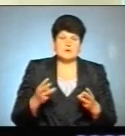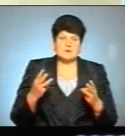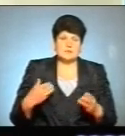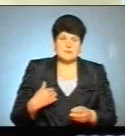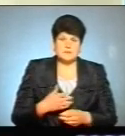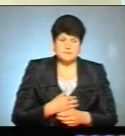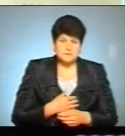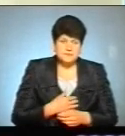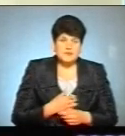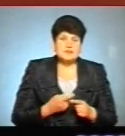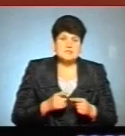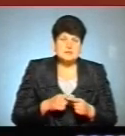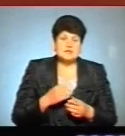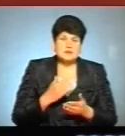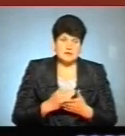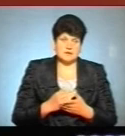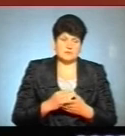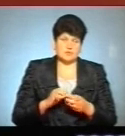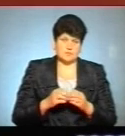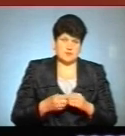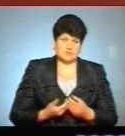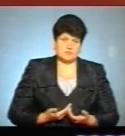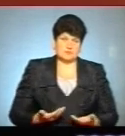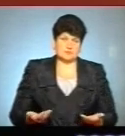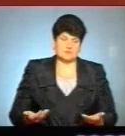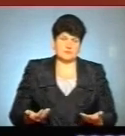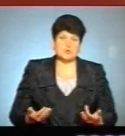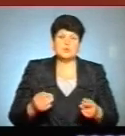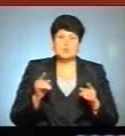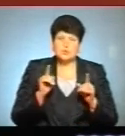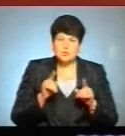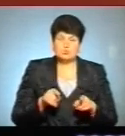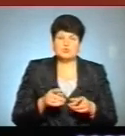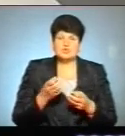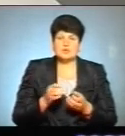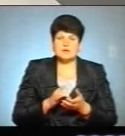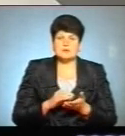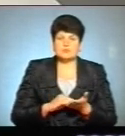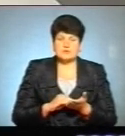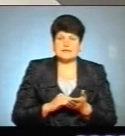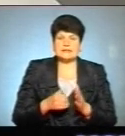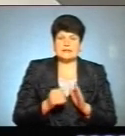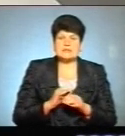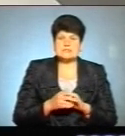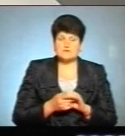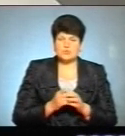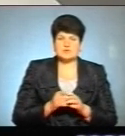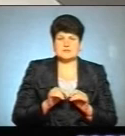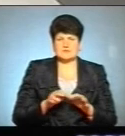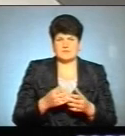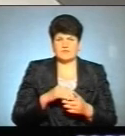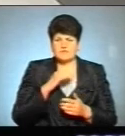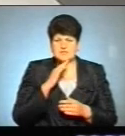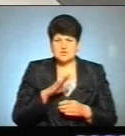пневмонія є загрозою для життя. Тому, ще раз повторюся, дезінфікуючих засобів вистачає. Що